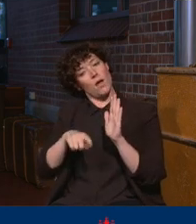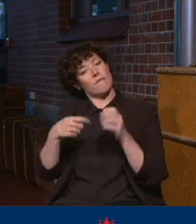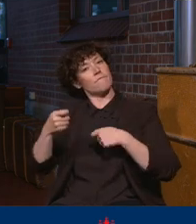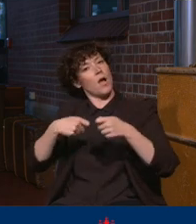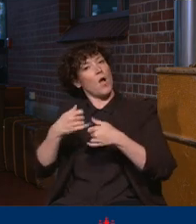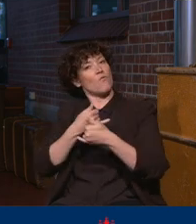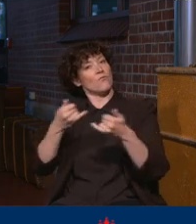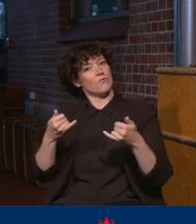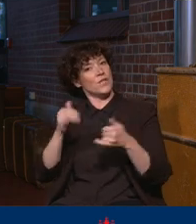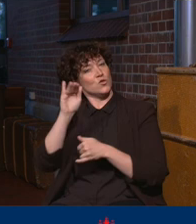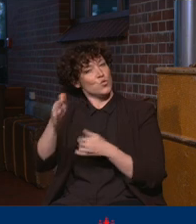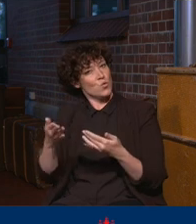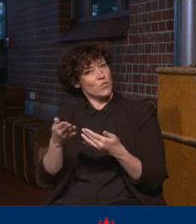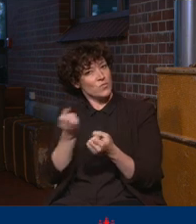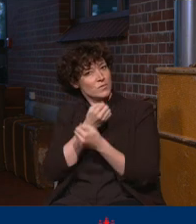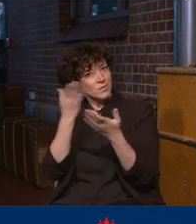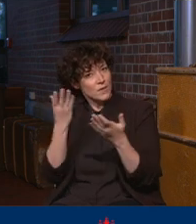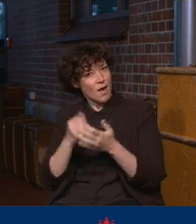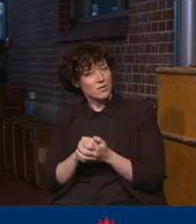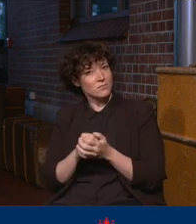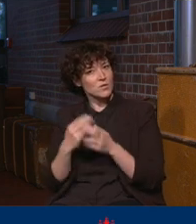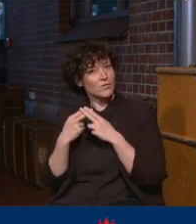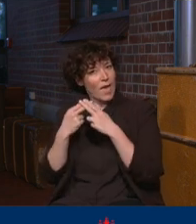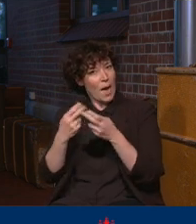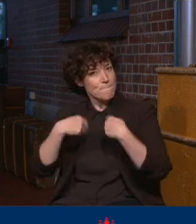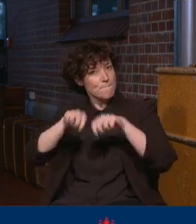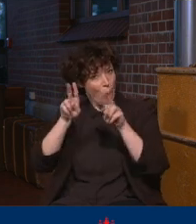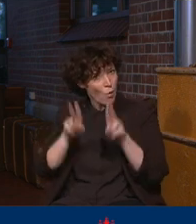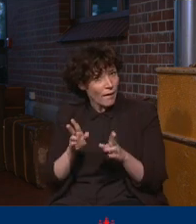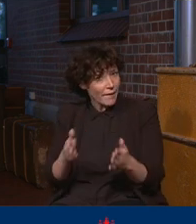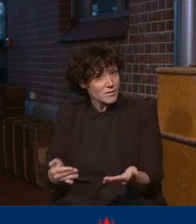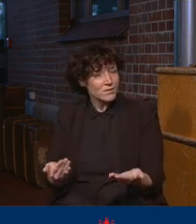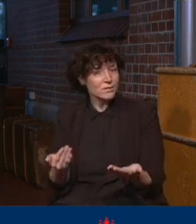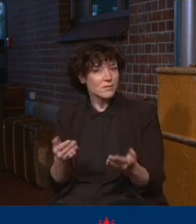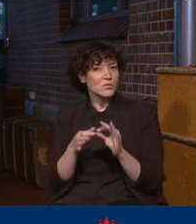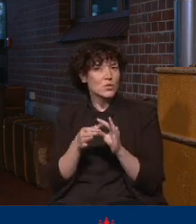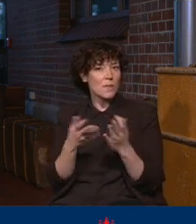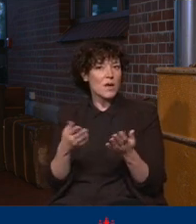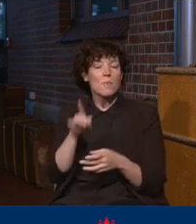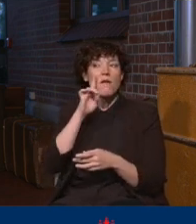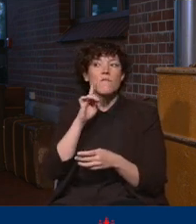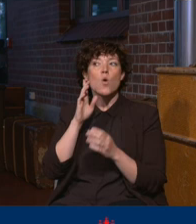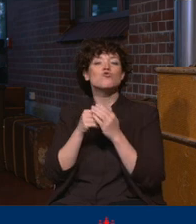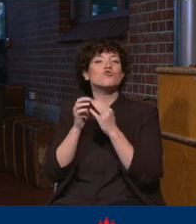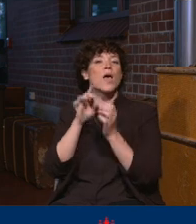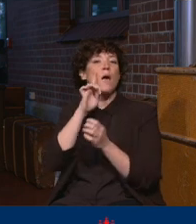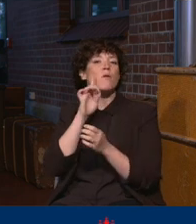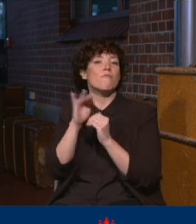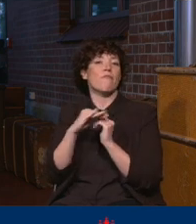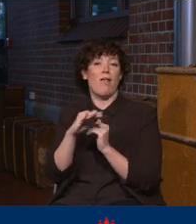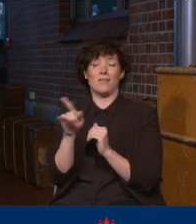das ist klar glaub ich mit dem erbbaurecht ja und also aber frau stapelfeldt da will ich jetzt wirklich da